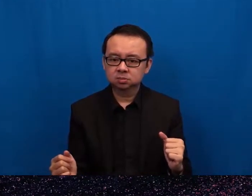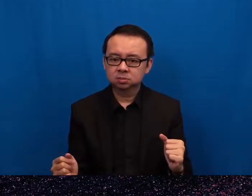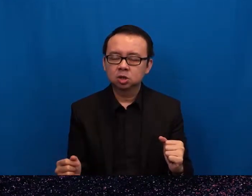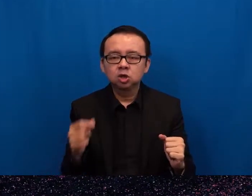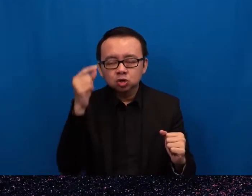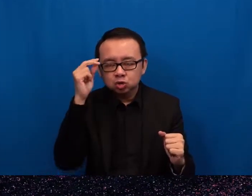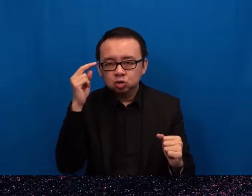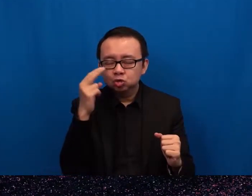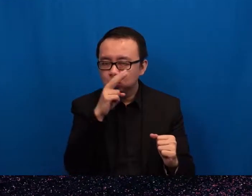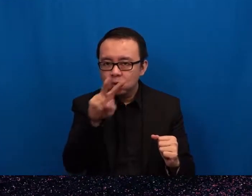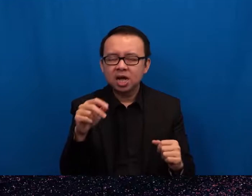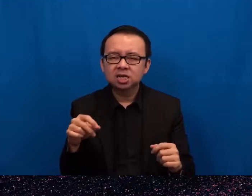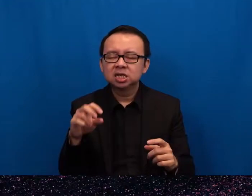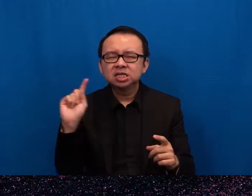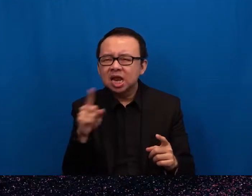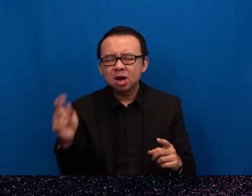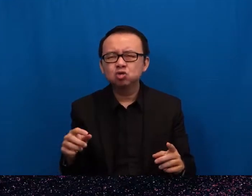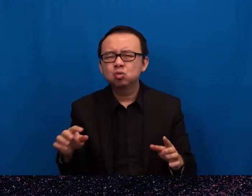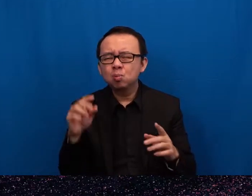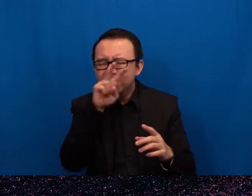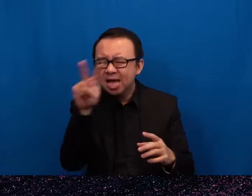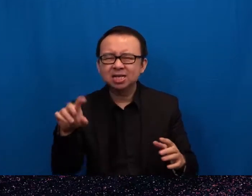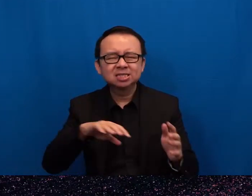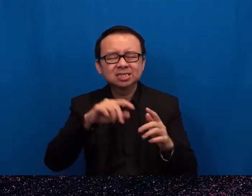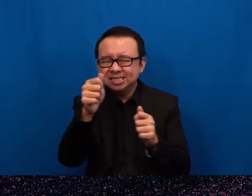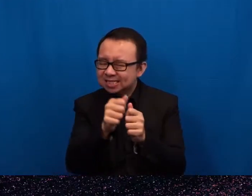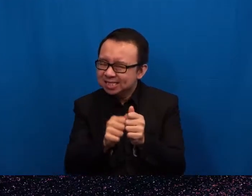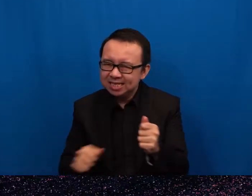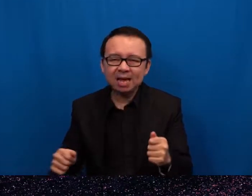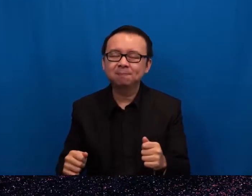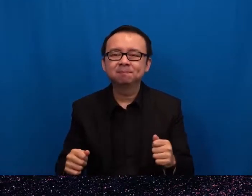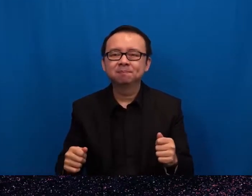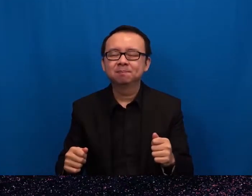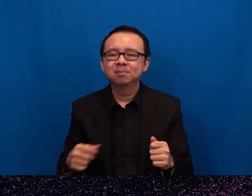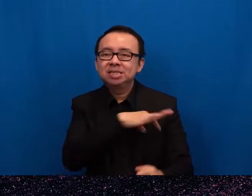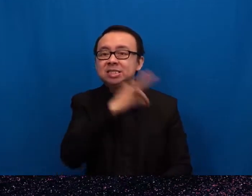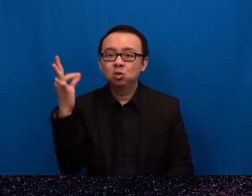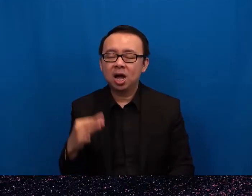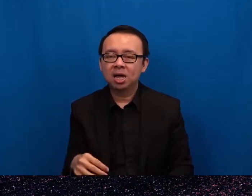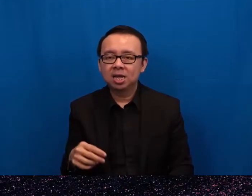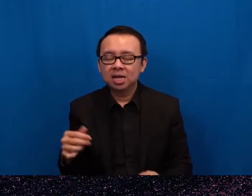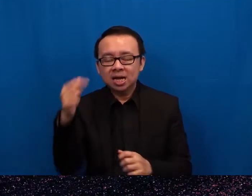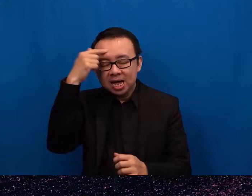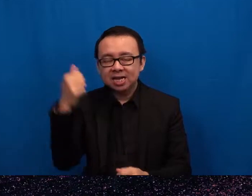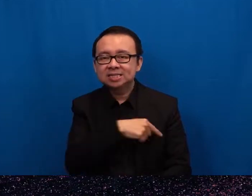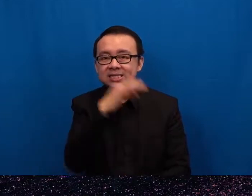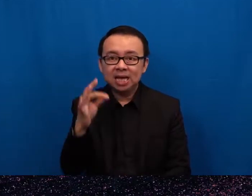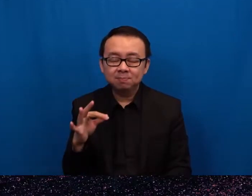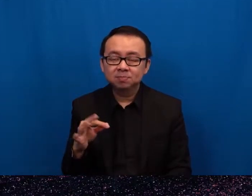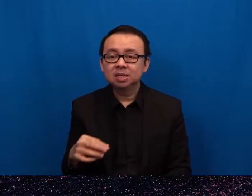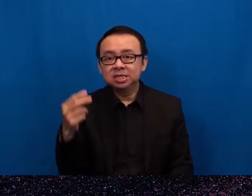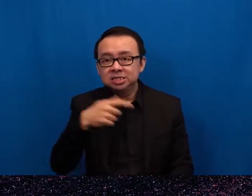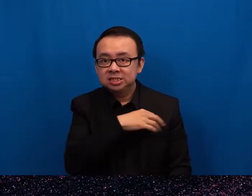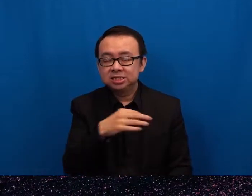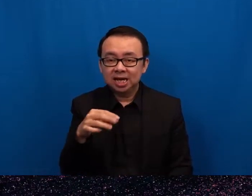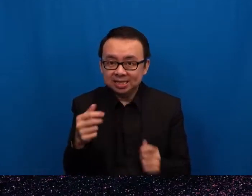enggak, istilahnya begitu dalam bahasa marketplace. Oh enggak, setiap jiwa itu berharga. Tuhan lawat mereka, saya lihat lawatan Tuhan. Lalu saya berkata, di